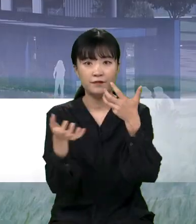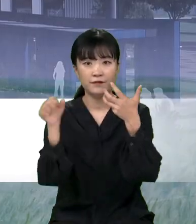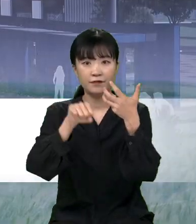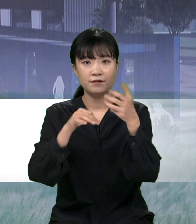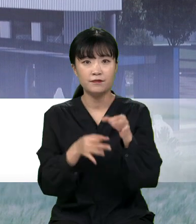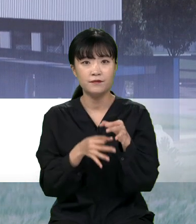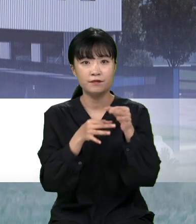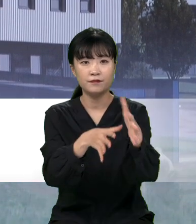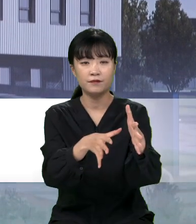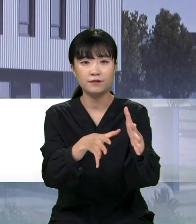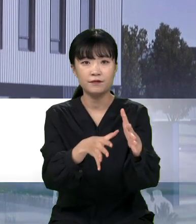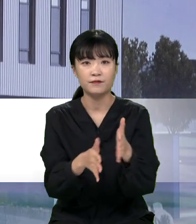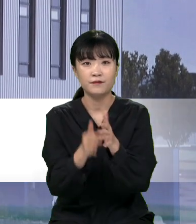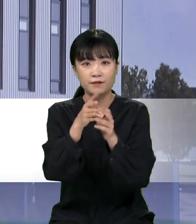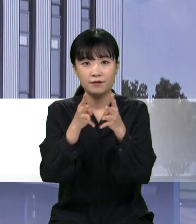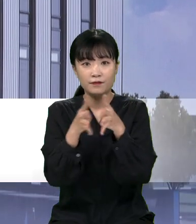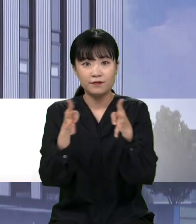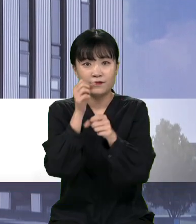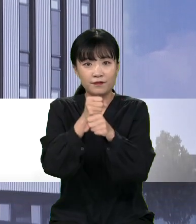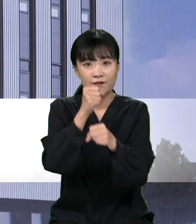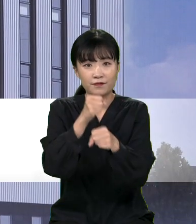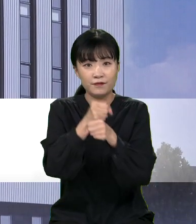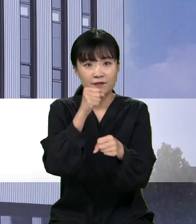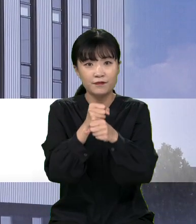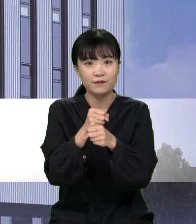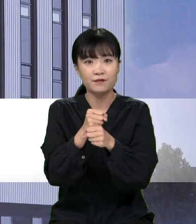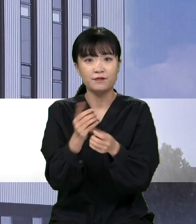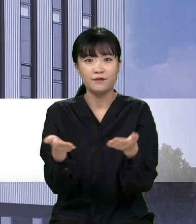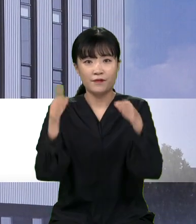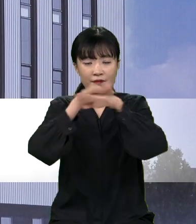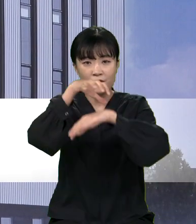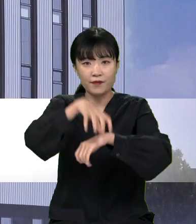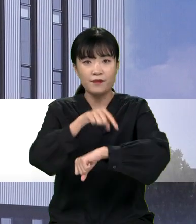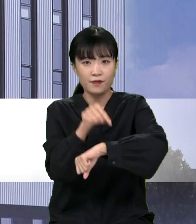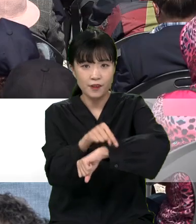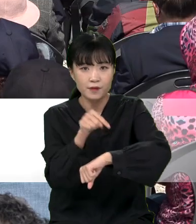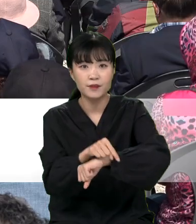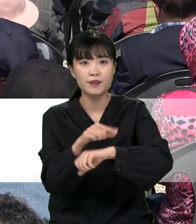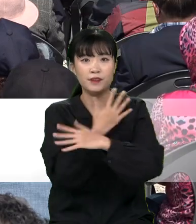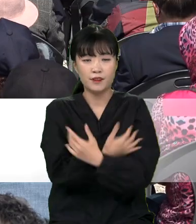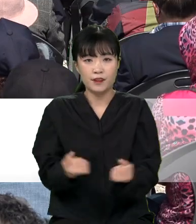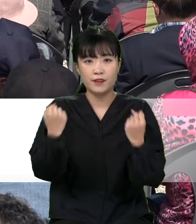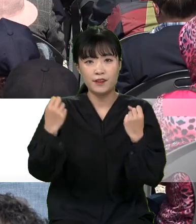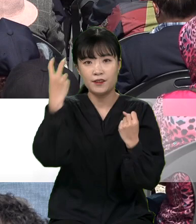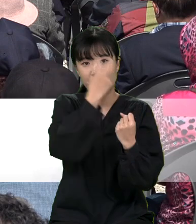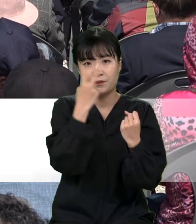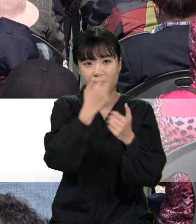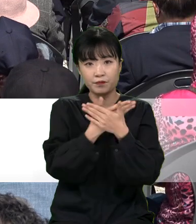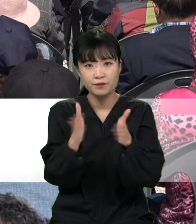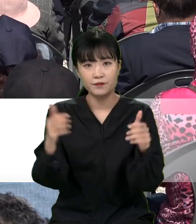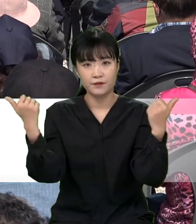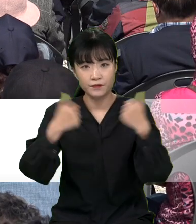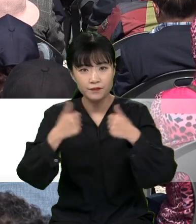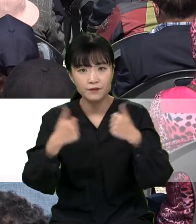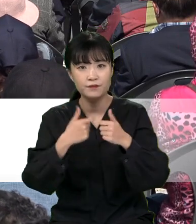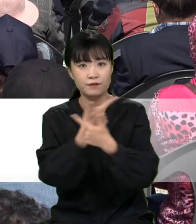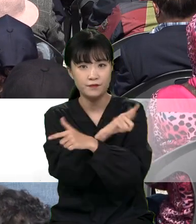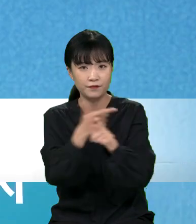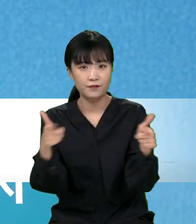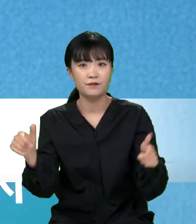투입돼 지상 4층 규모로 조성되는 포항시 통화 보훈 회관은 보온 단체 사무실 체력단련실